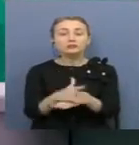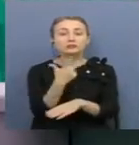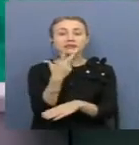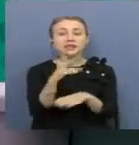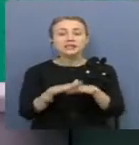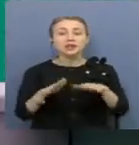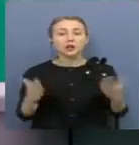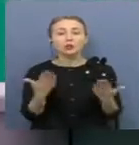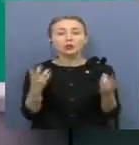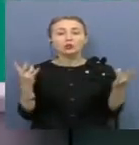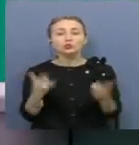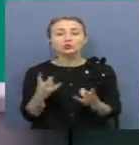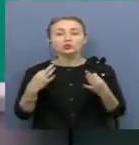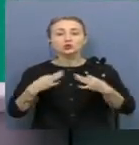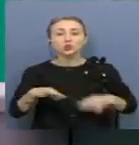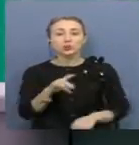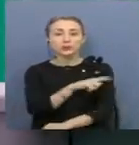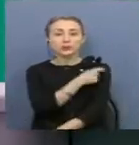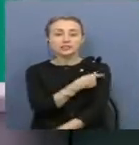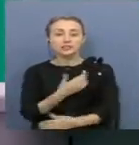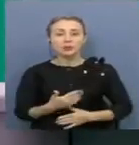үш бүлдіршінге берілмек.